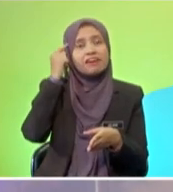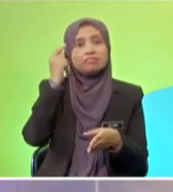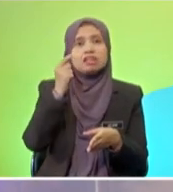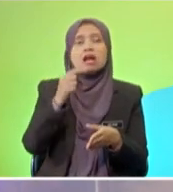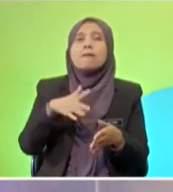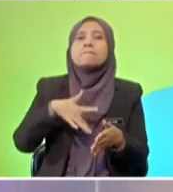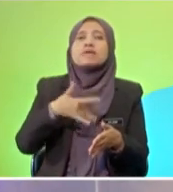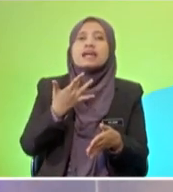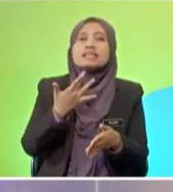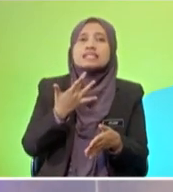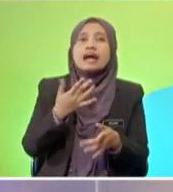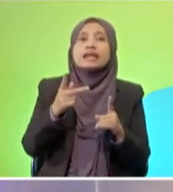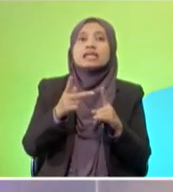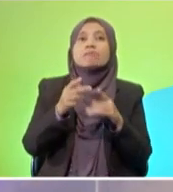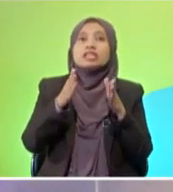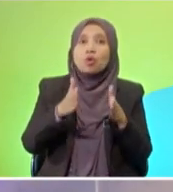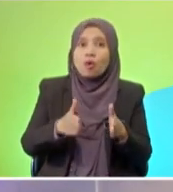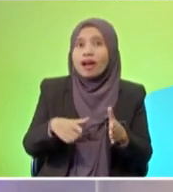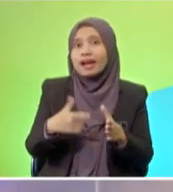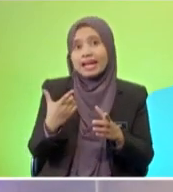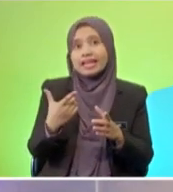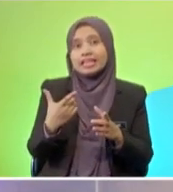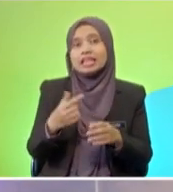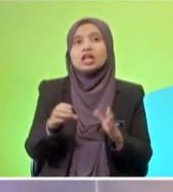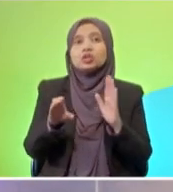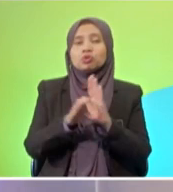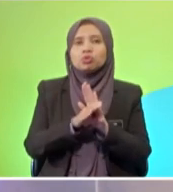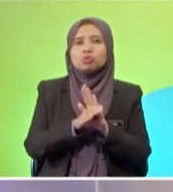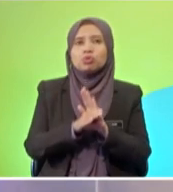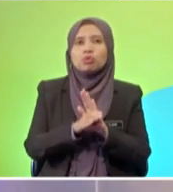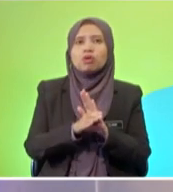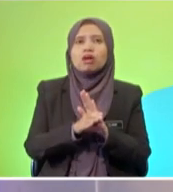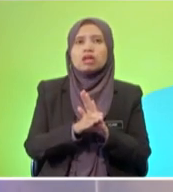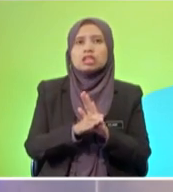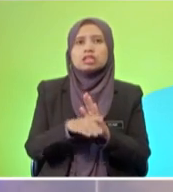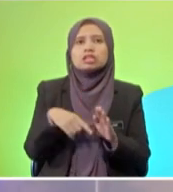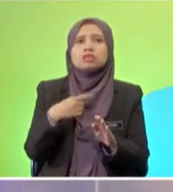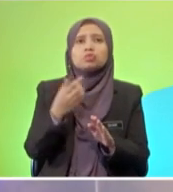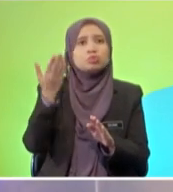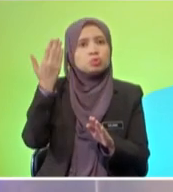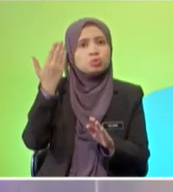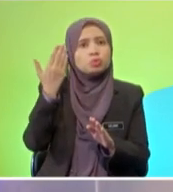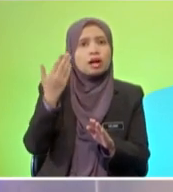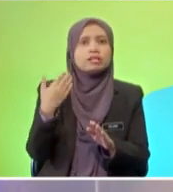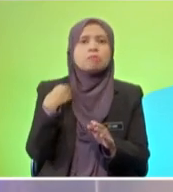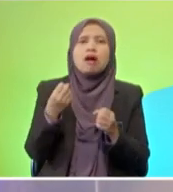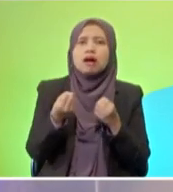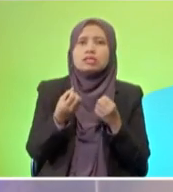perasaan kepada seseorang maka kita tahu orang Melayu kita ini sangat tinggi Budi bahasanya Karina